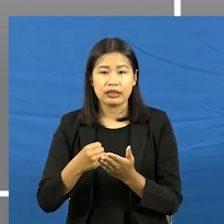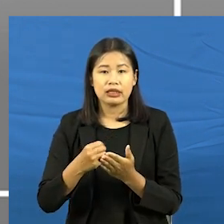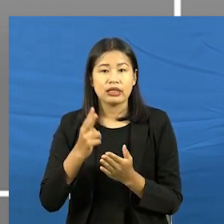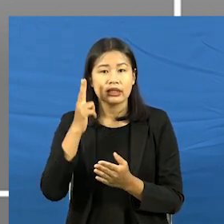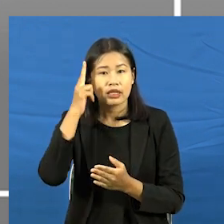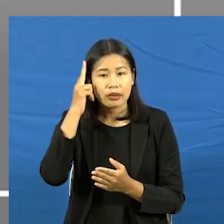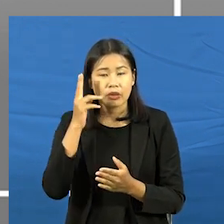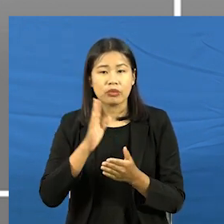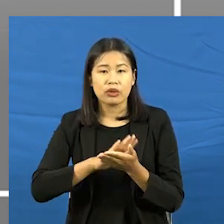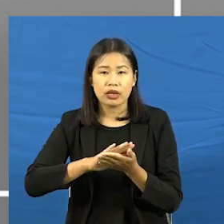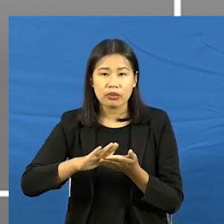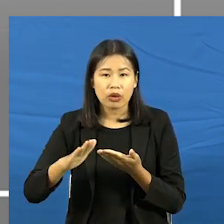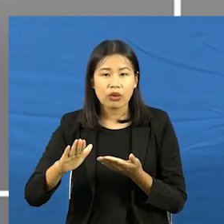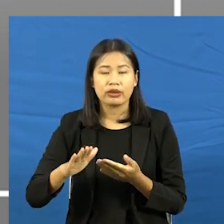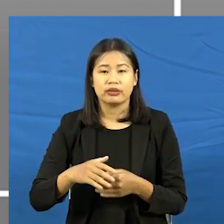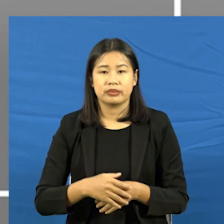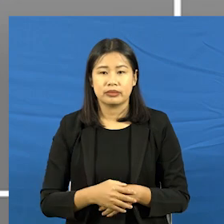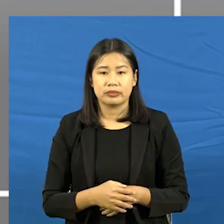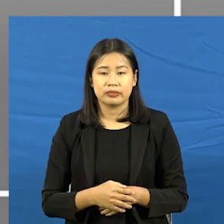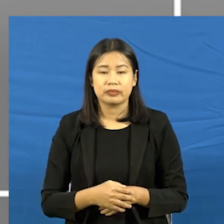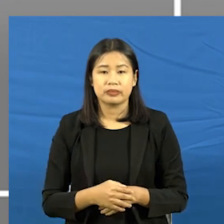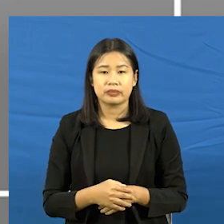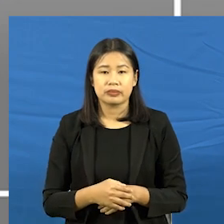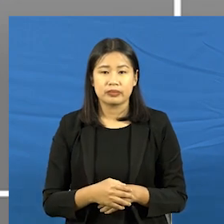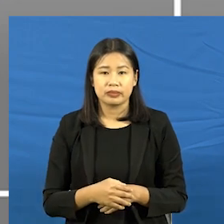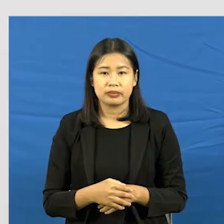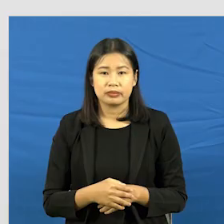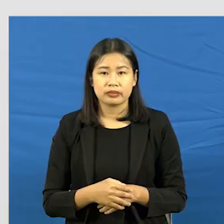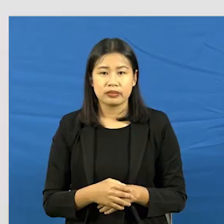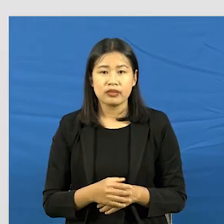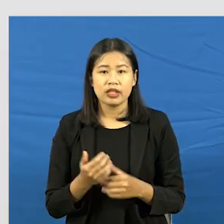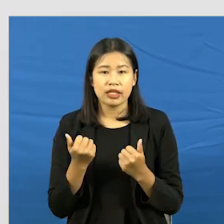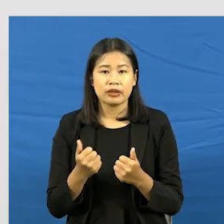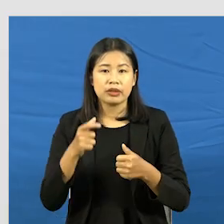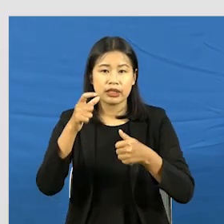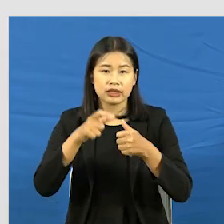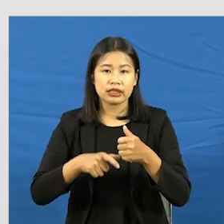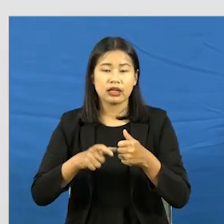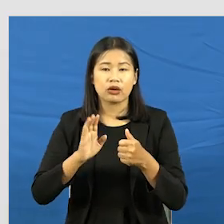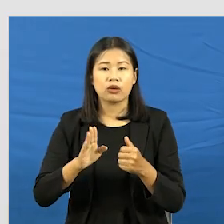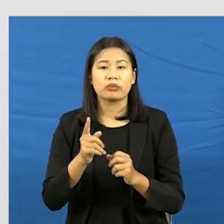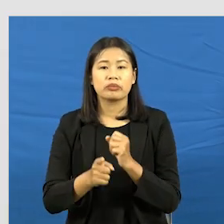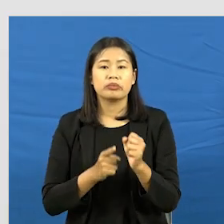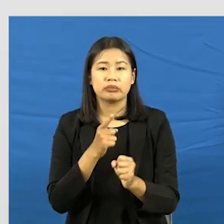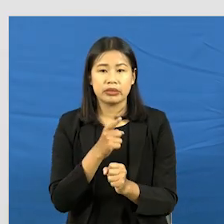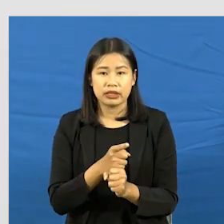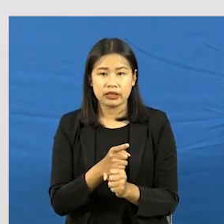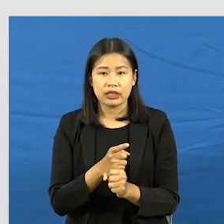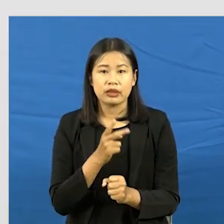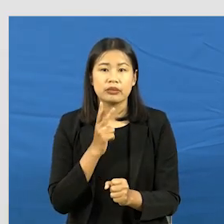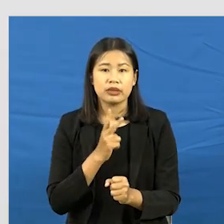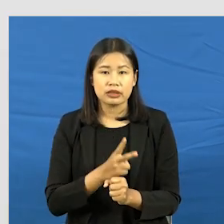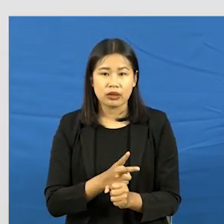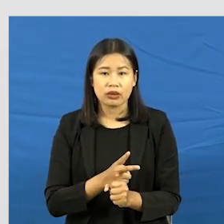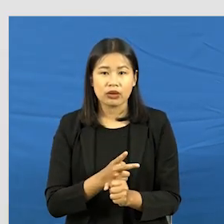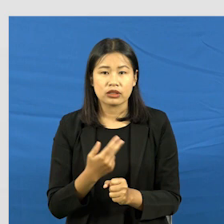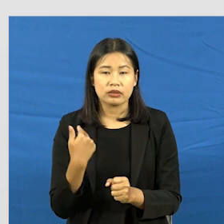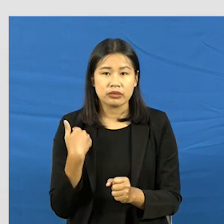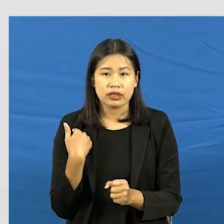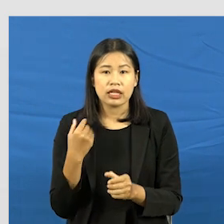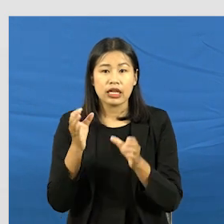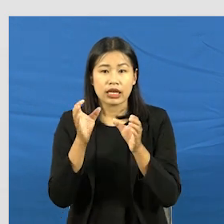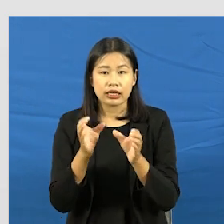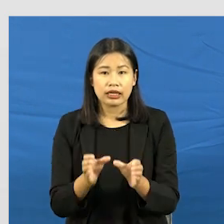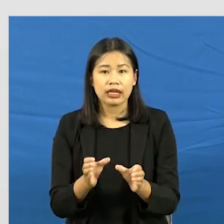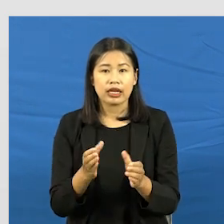าลัยไว้ผมทรงสุภาพไม่มีหนวดไม่มีเครานะครับอันนี้เป็นลักษณะของนักศึกษาชั้นปีที่1นะฮะส่ว